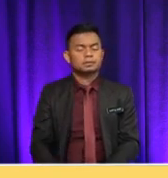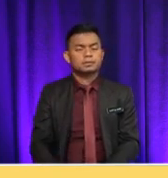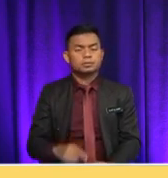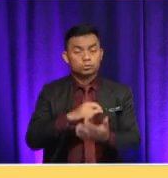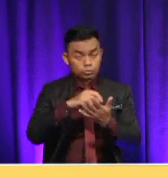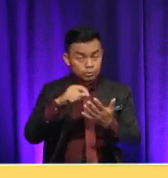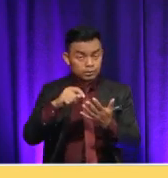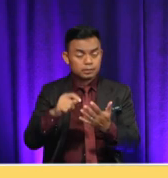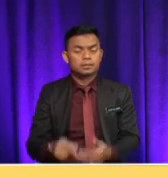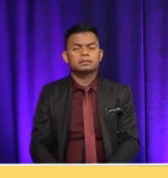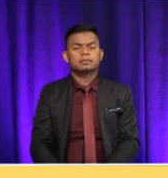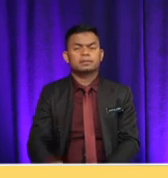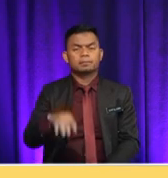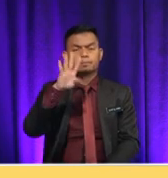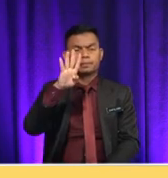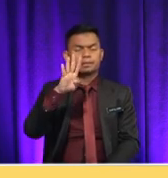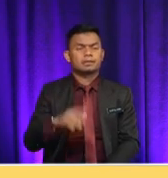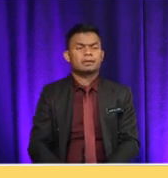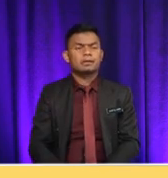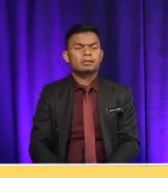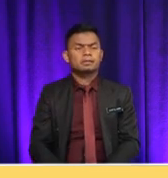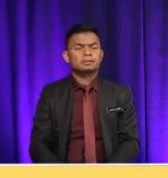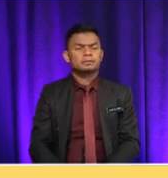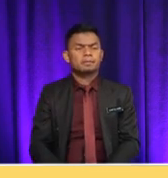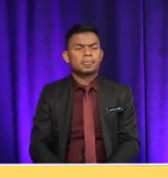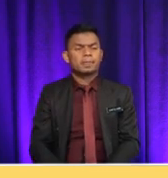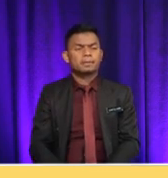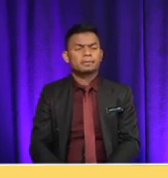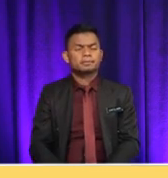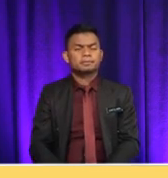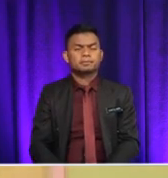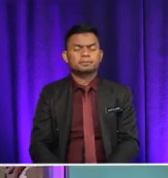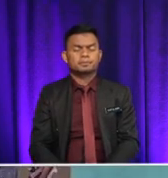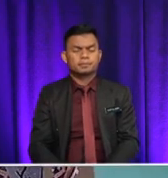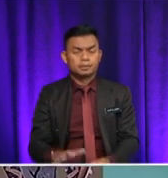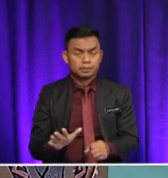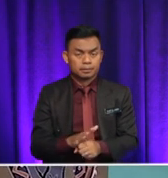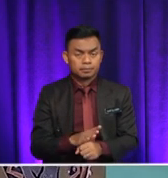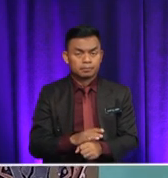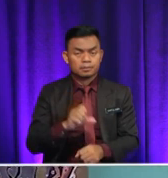sanitasi yang terdapat dalam raja so ini adalah Kapan sanitasi sudah